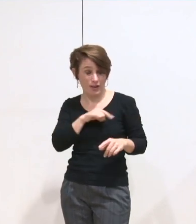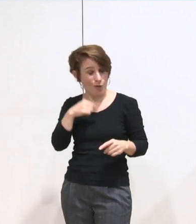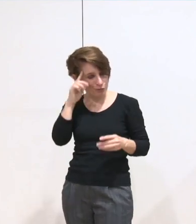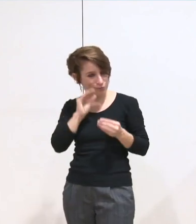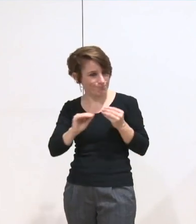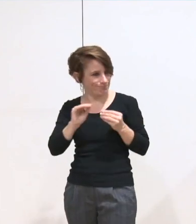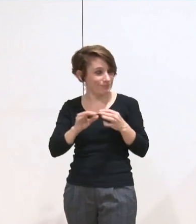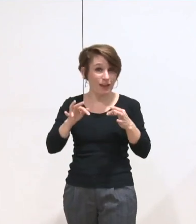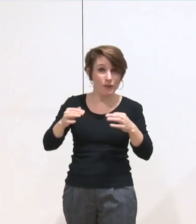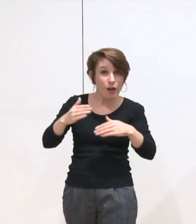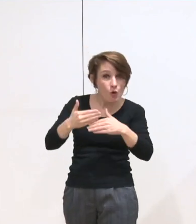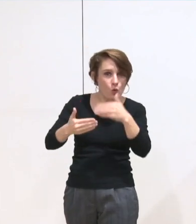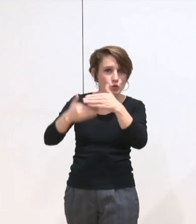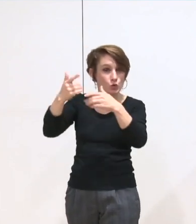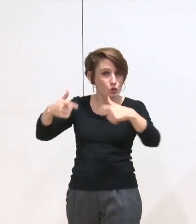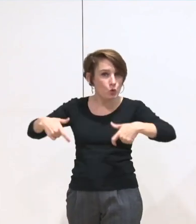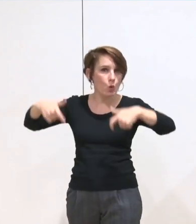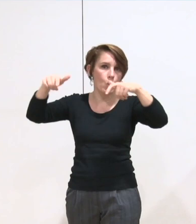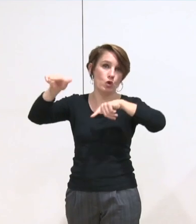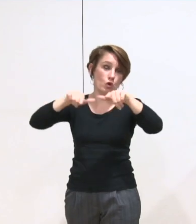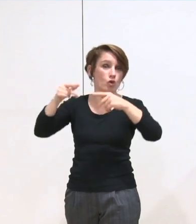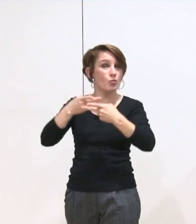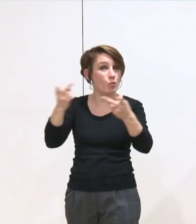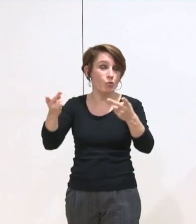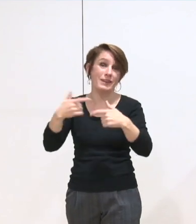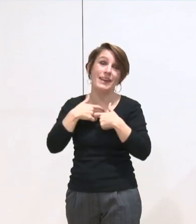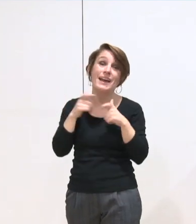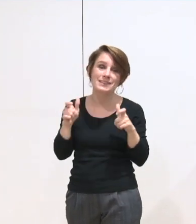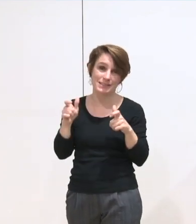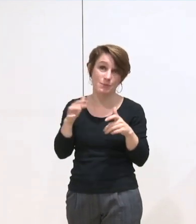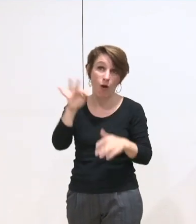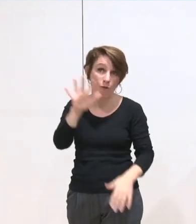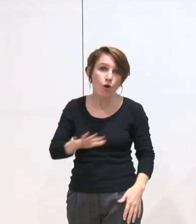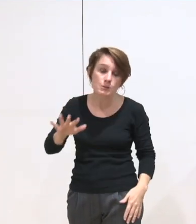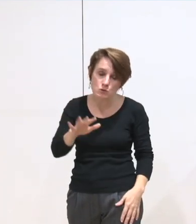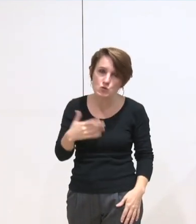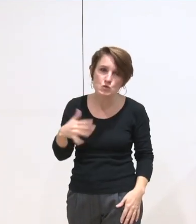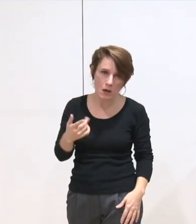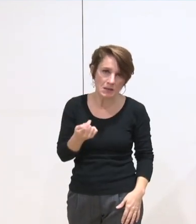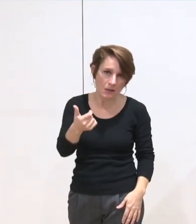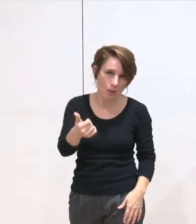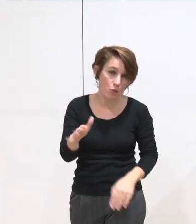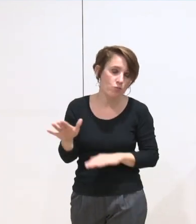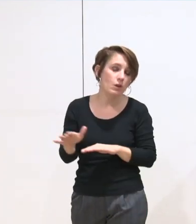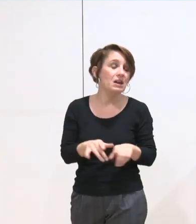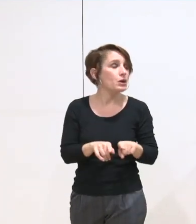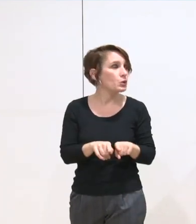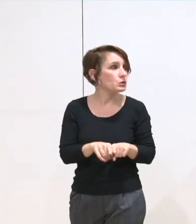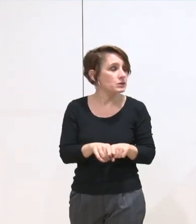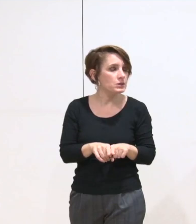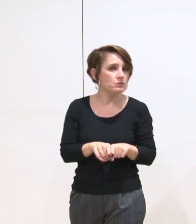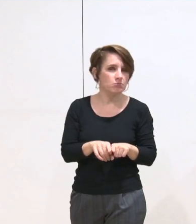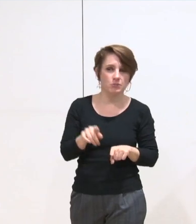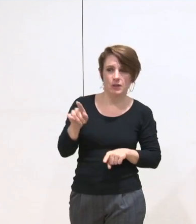accessibles dans ce pays, les moyens qui sont alloués. On peut s'interroger aussi sur la pertinence parfois de